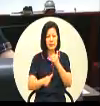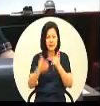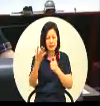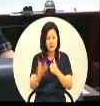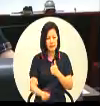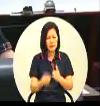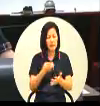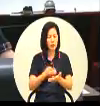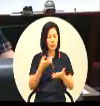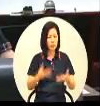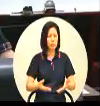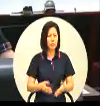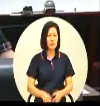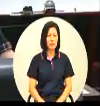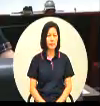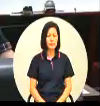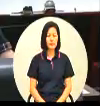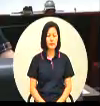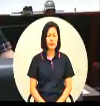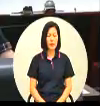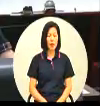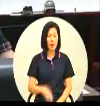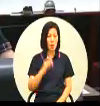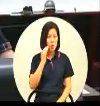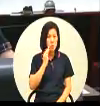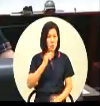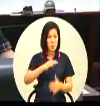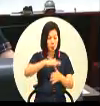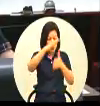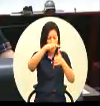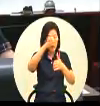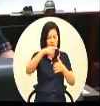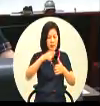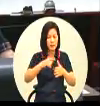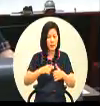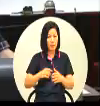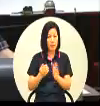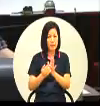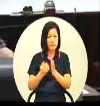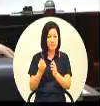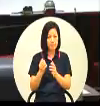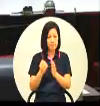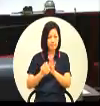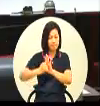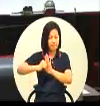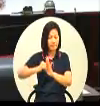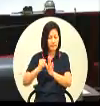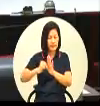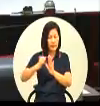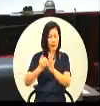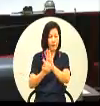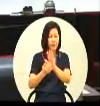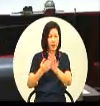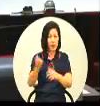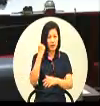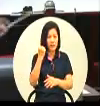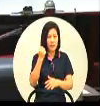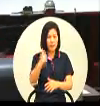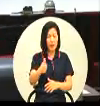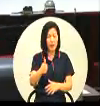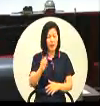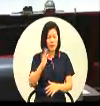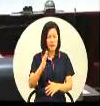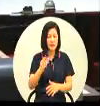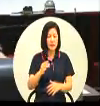今天我们即便大人的免疫力抵抗力可能好一点，可是啊还要这么长的半衰期